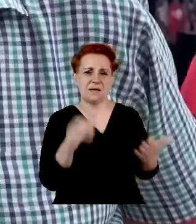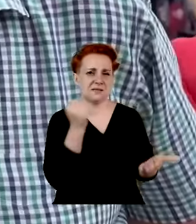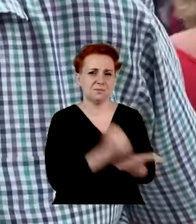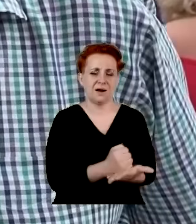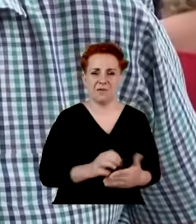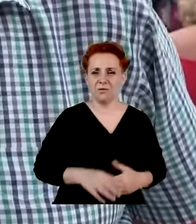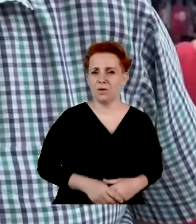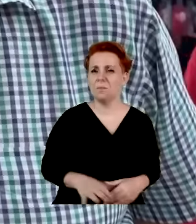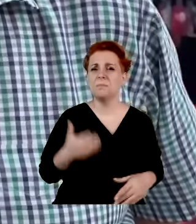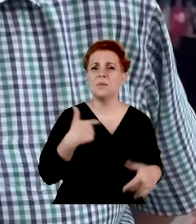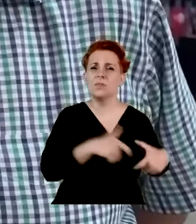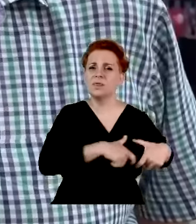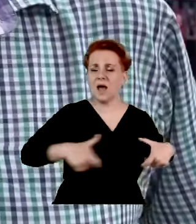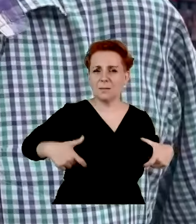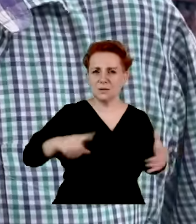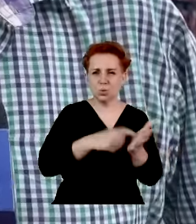Zobaczmy materiał.